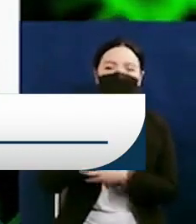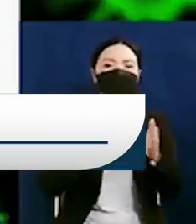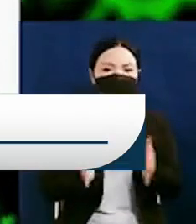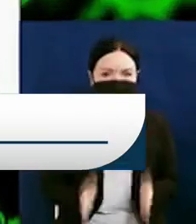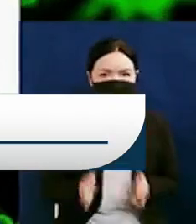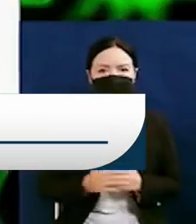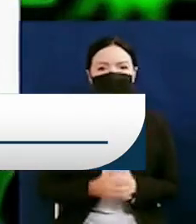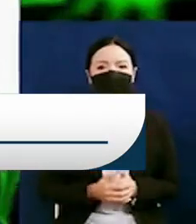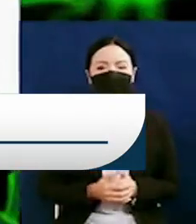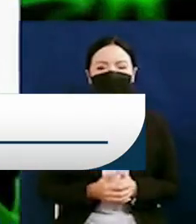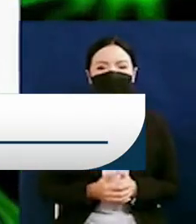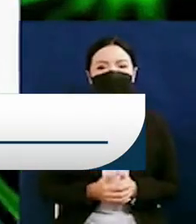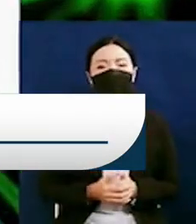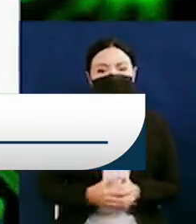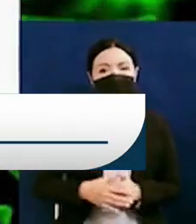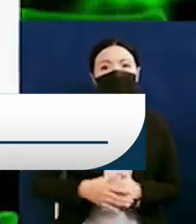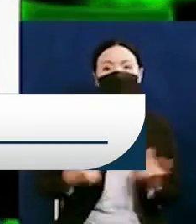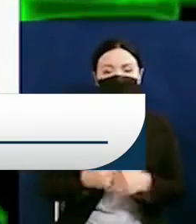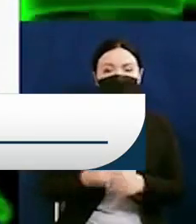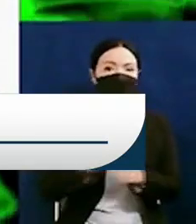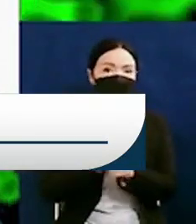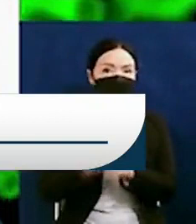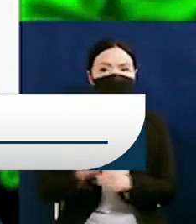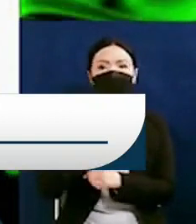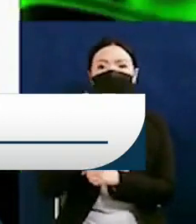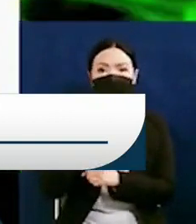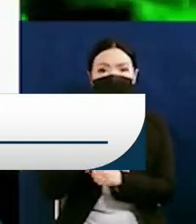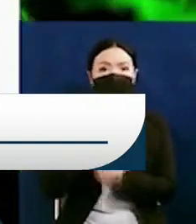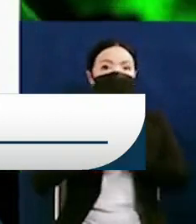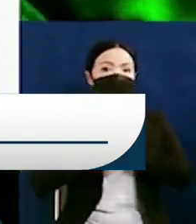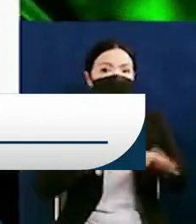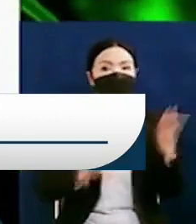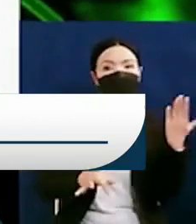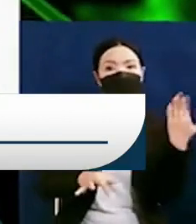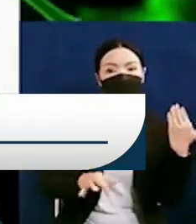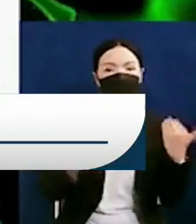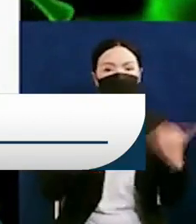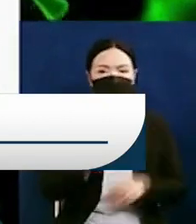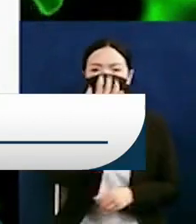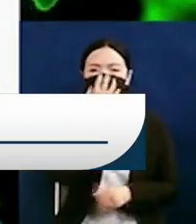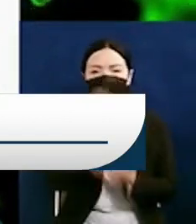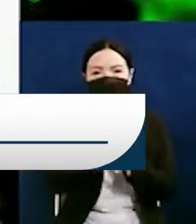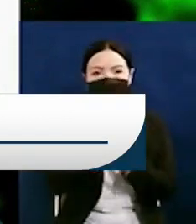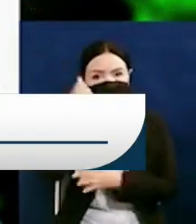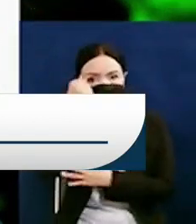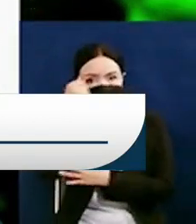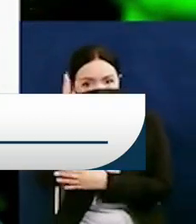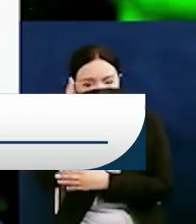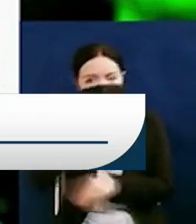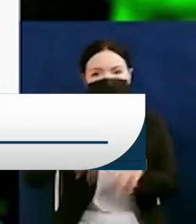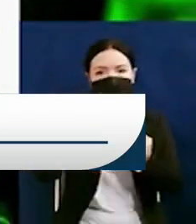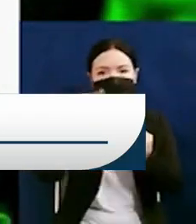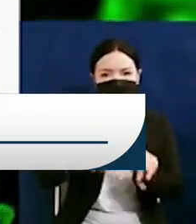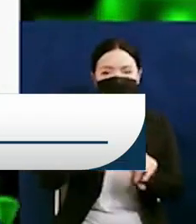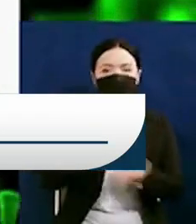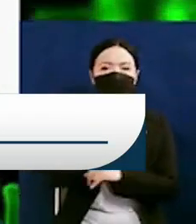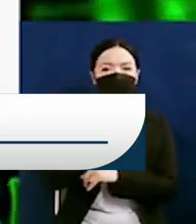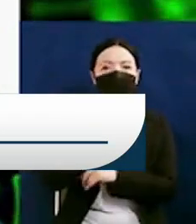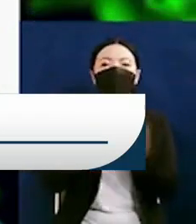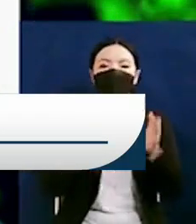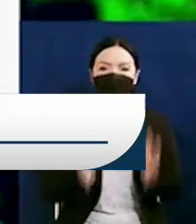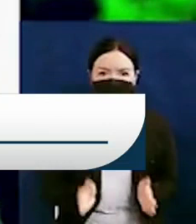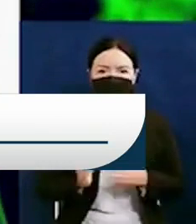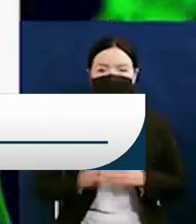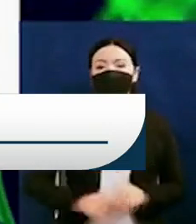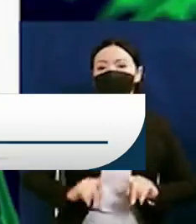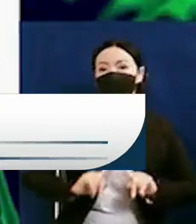นะครับซึ่งตอนที่เราช่วงเดียวถ้าที่เราหนักๆเราเคยมีผู้ที่ต้องใส่ไฟล์ใจถึงวันละพัน 1,300ลาย